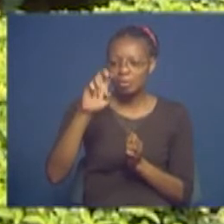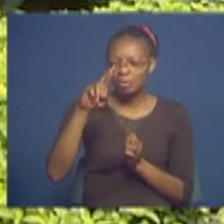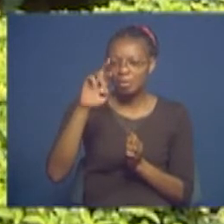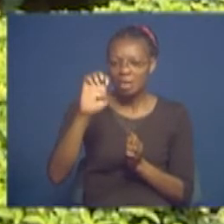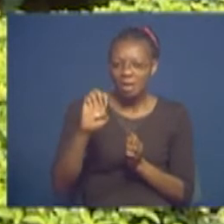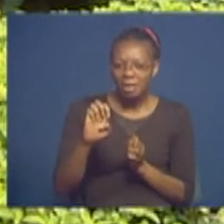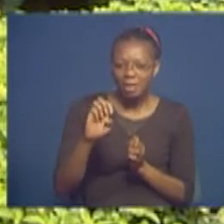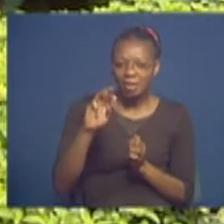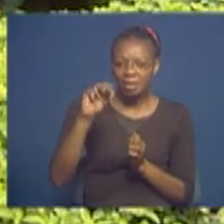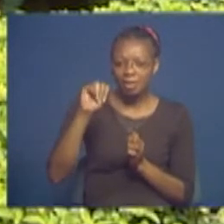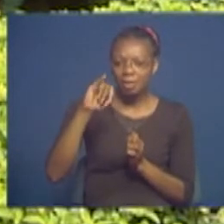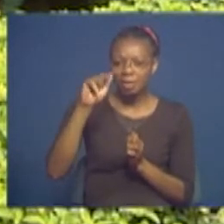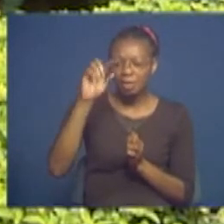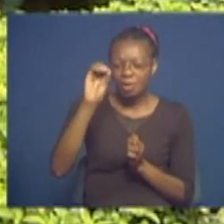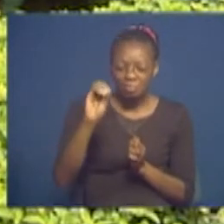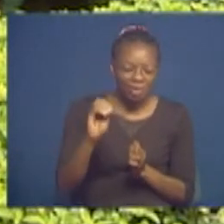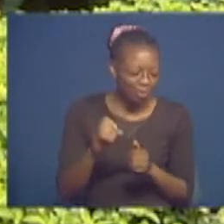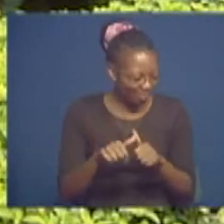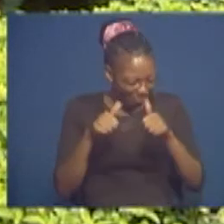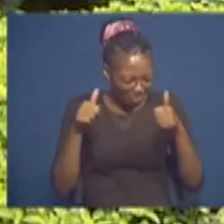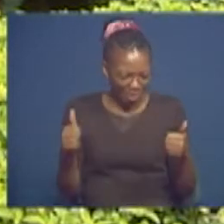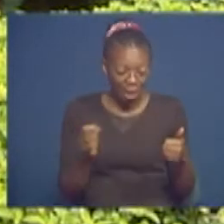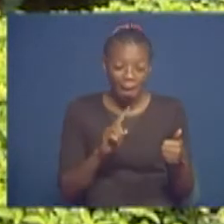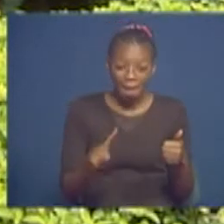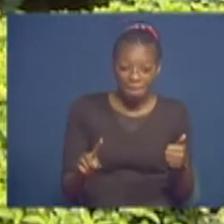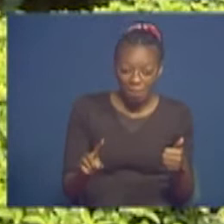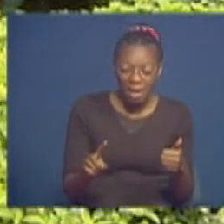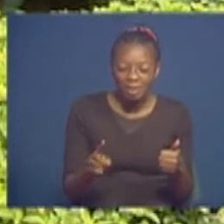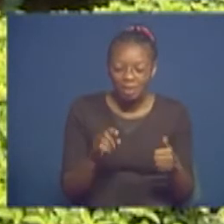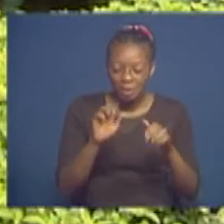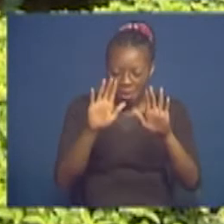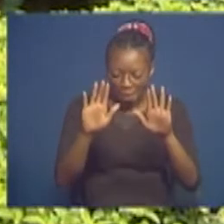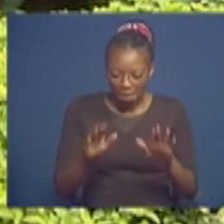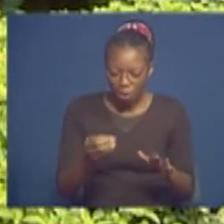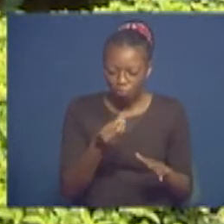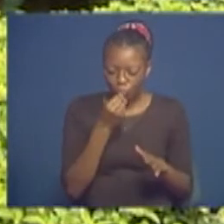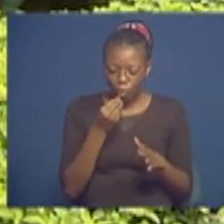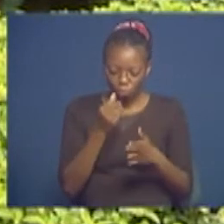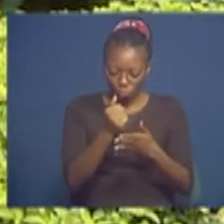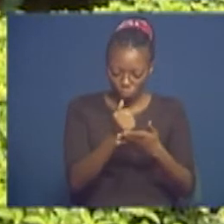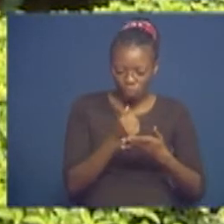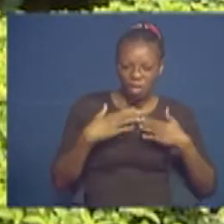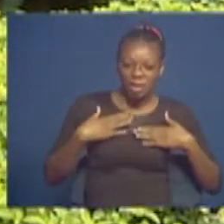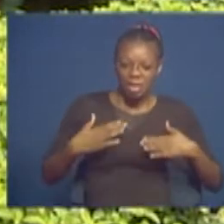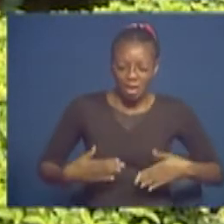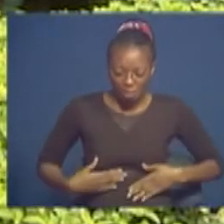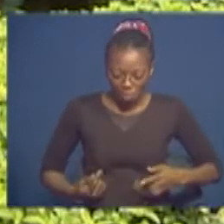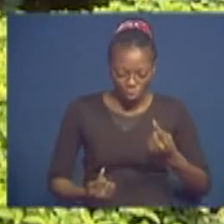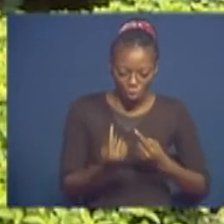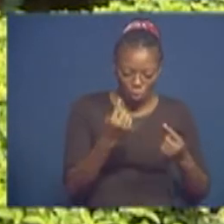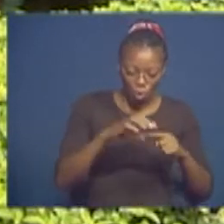mito, chaguo ni lako. Lakini hakisha kwamba zina madini na zina kufaidi. Iwapo unapika mboga